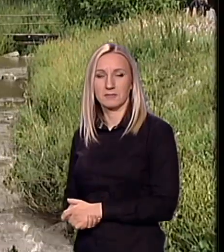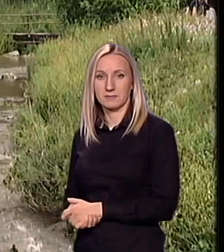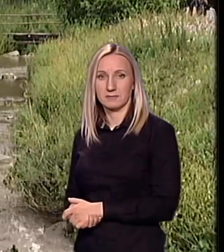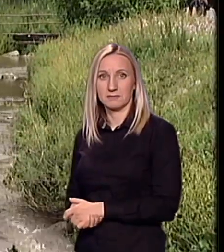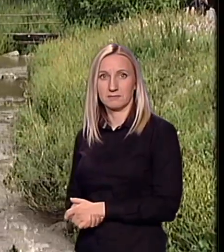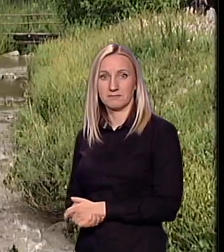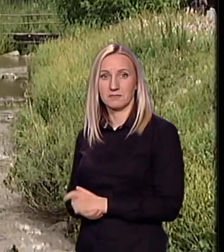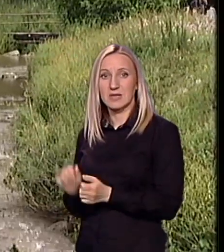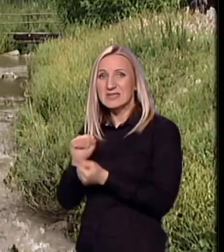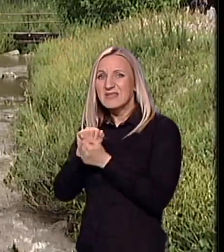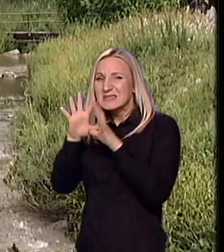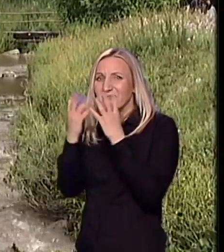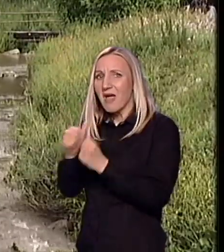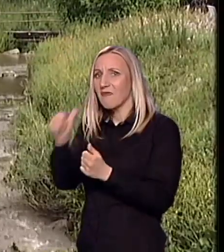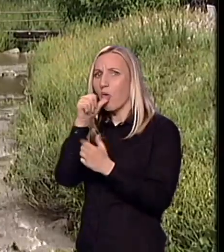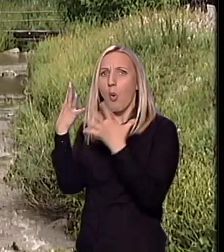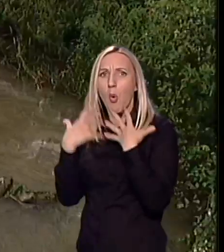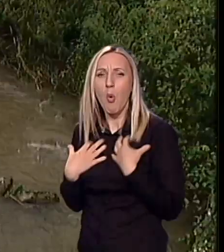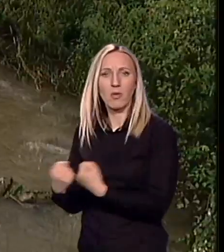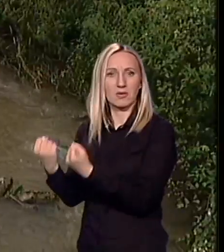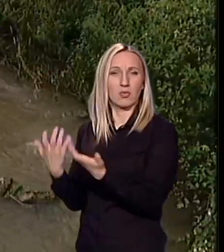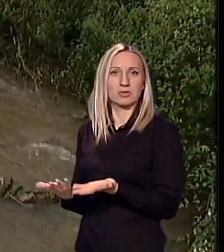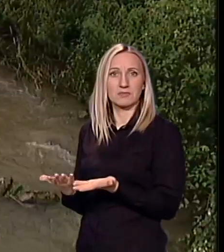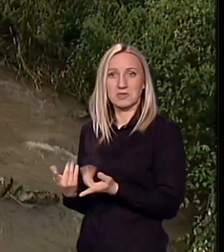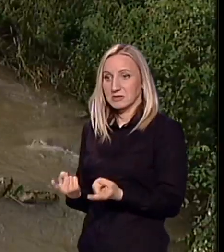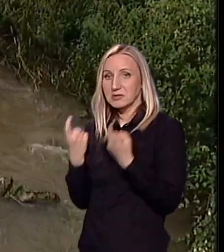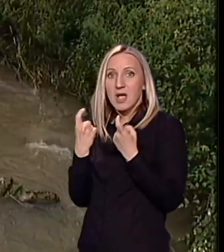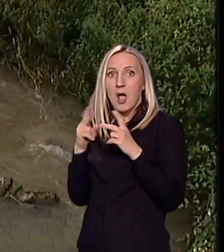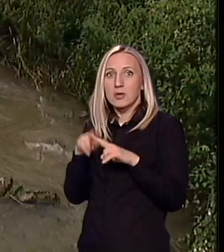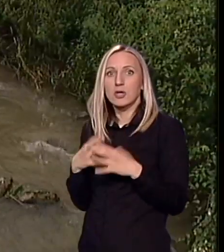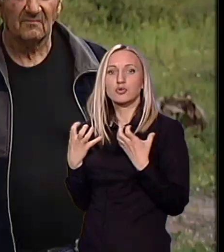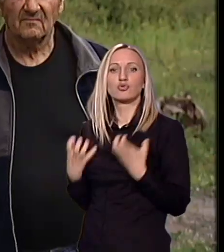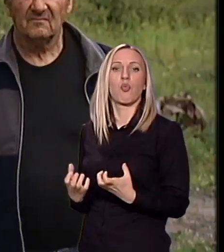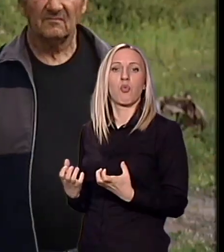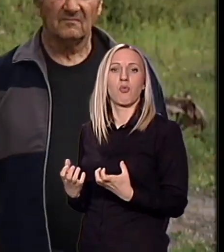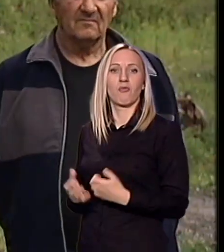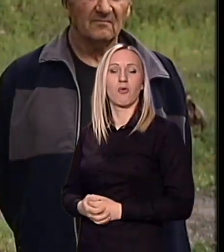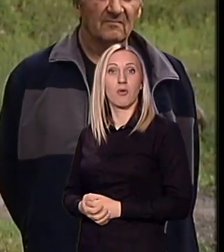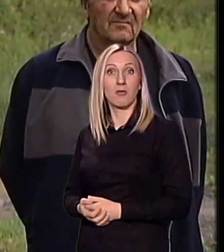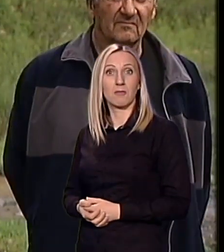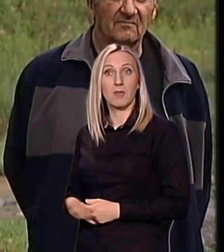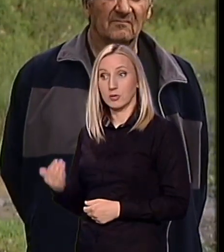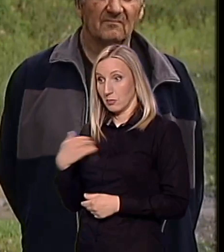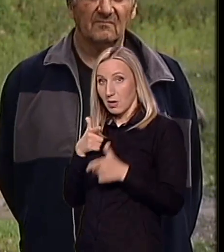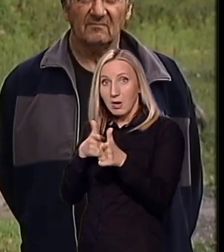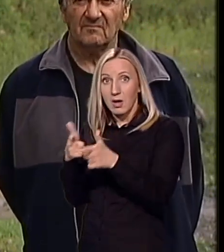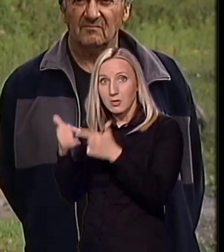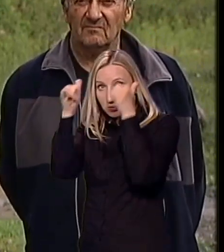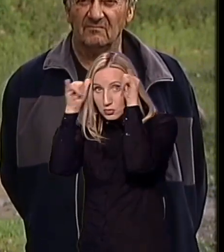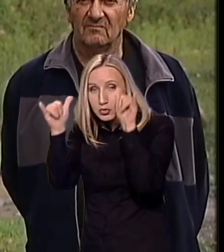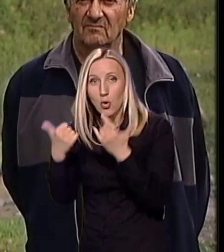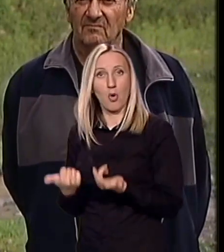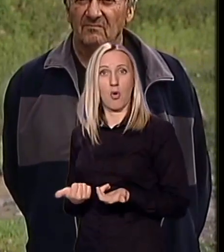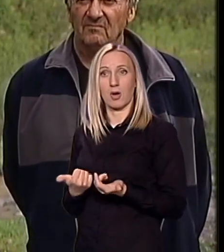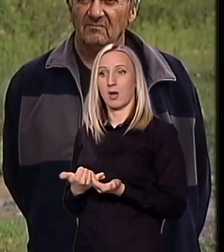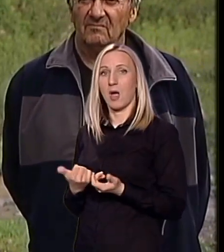Oni nam uzimu svu vodu gore iznad sela, tako da bi selo ostalo suvo korita. Znači, mi tu napajamo stoku,